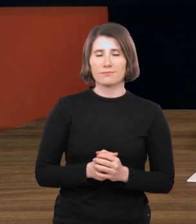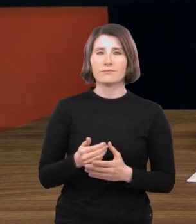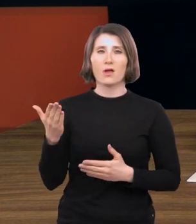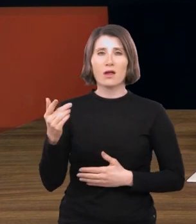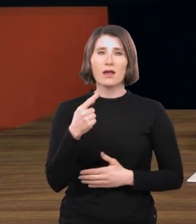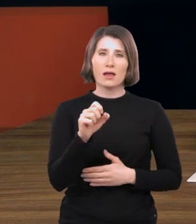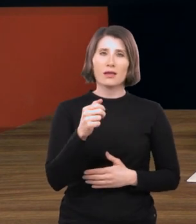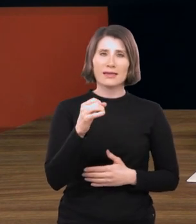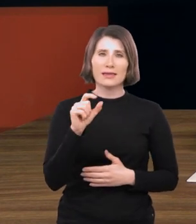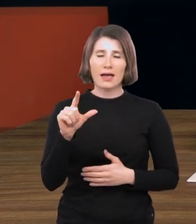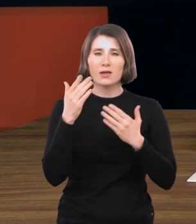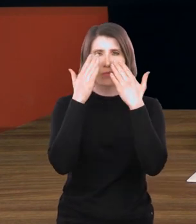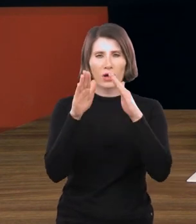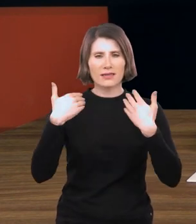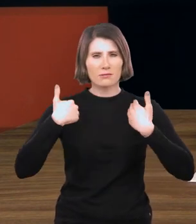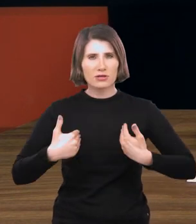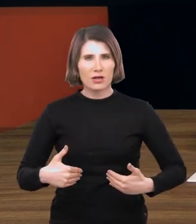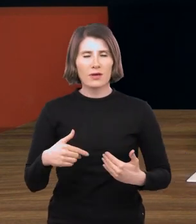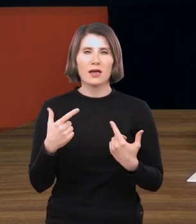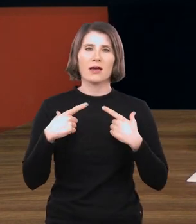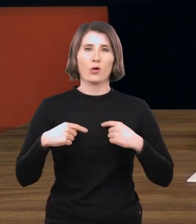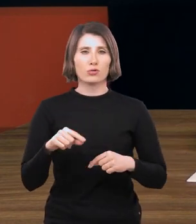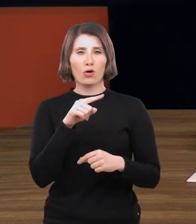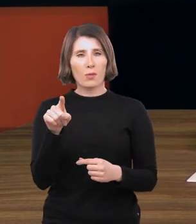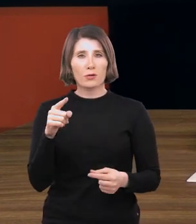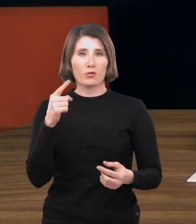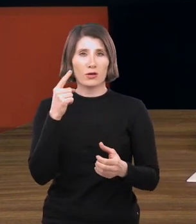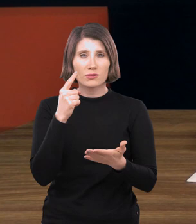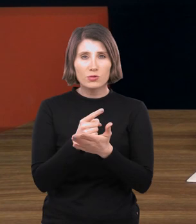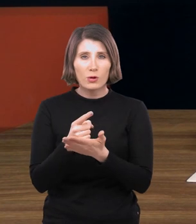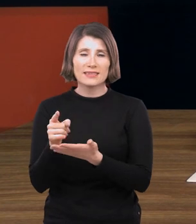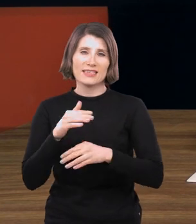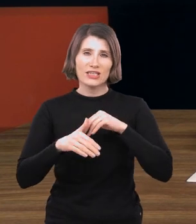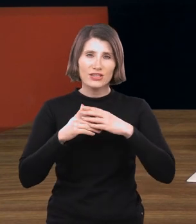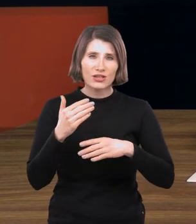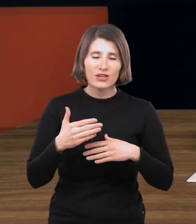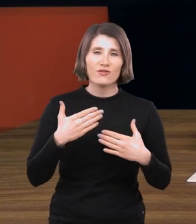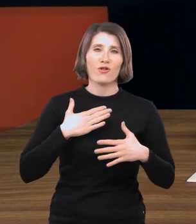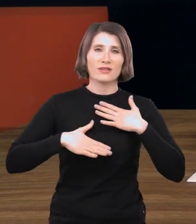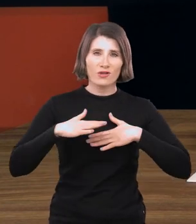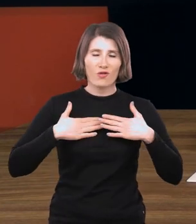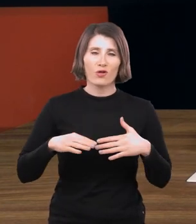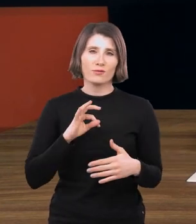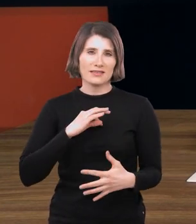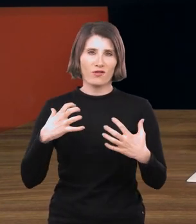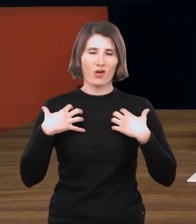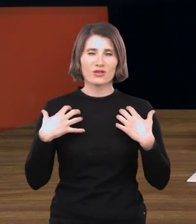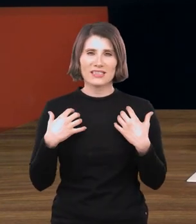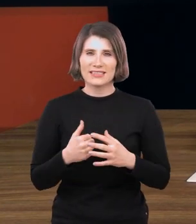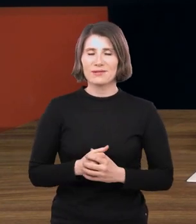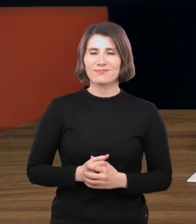Daniel pokazał siebie jako osobę, która odniosła sukces, osobę szczęśliwą, zadowoloną ze swojego życia.